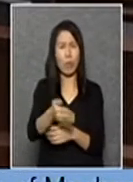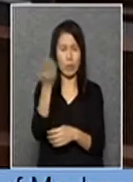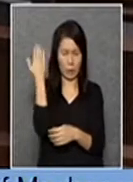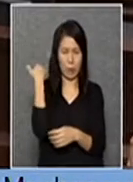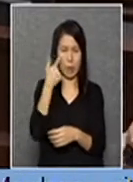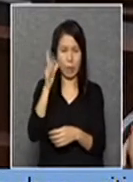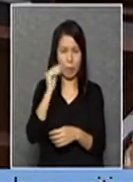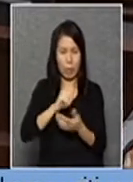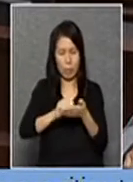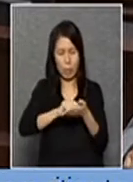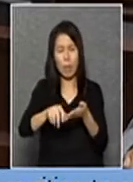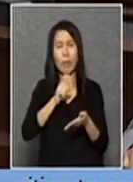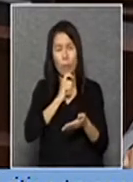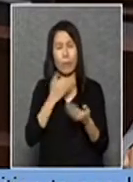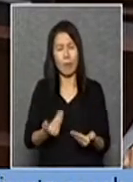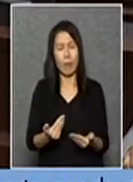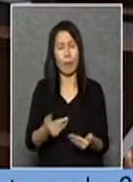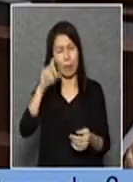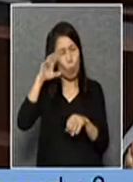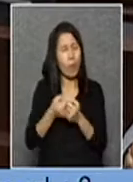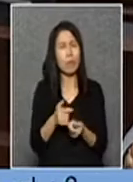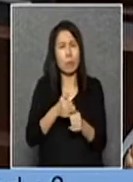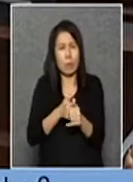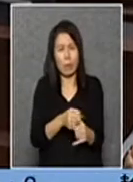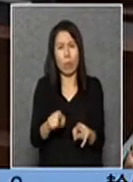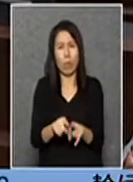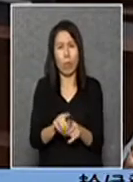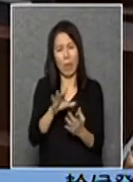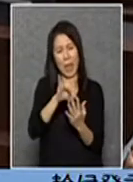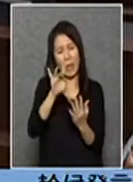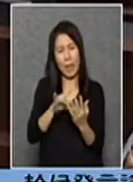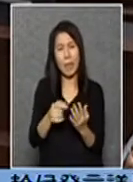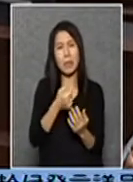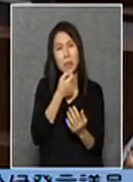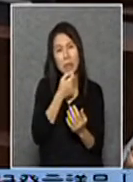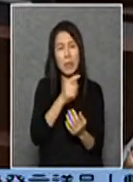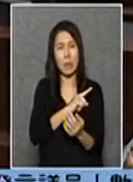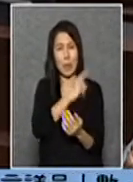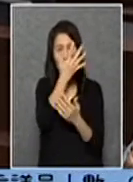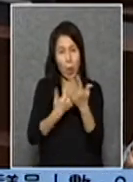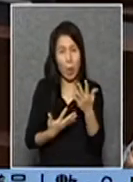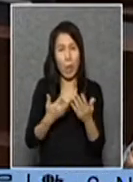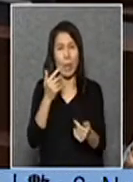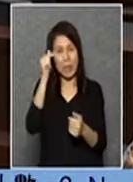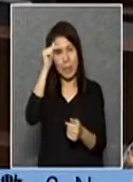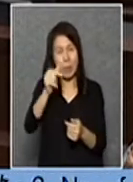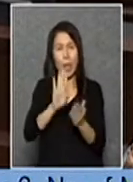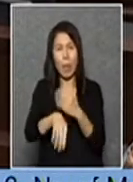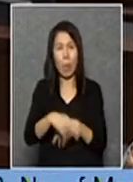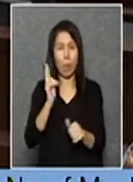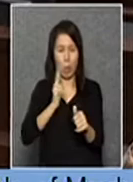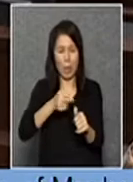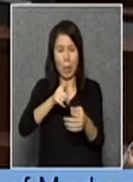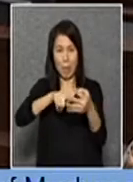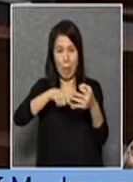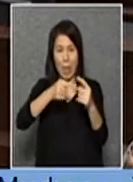都會按翻慣例咁樣做，而唔會咧係選擇性地咧喺自己嘅網站，甚至係十天之後咧，大家先知道個委任嘅情況係點樣？